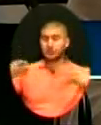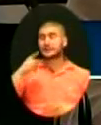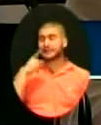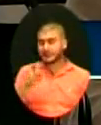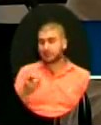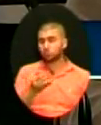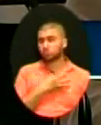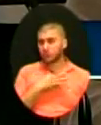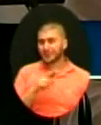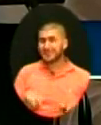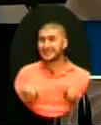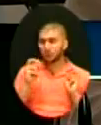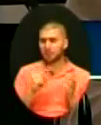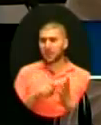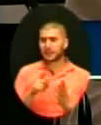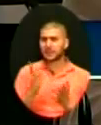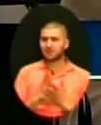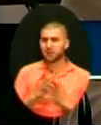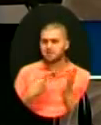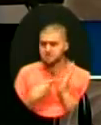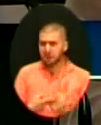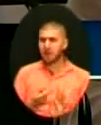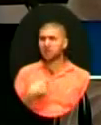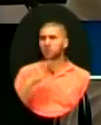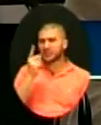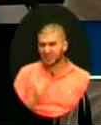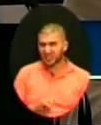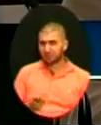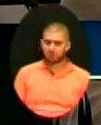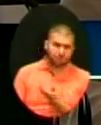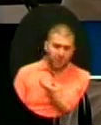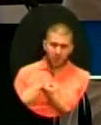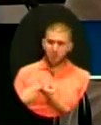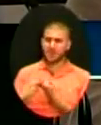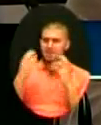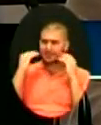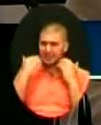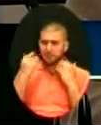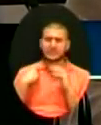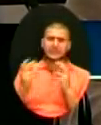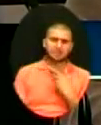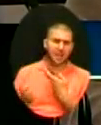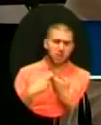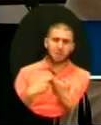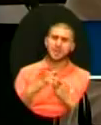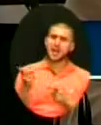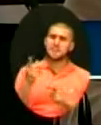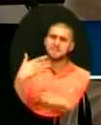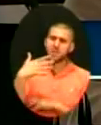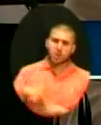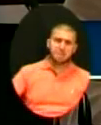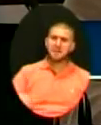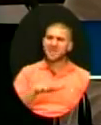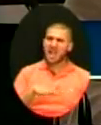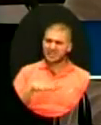וזאת מבחינתנו הזדמנות, כי זה איתות. אנחנו צריכים לרתום את המצרים, לרתום את המדינות במפרץ,